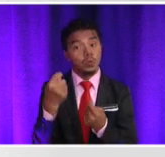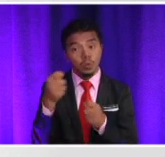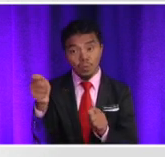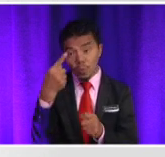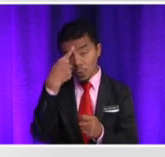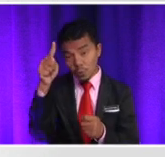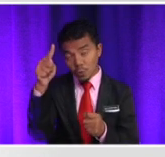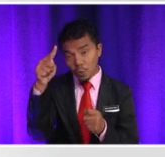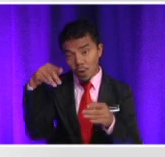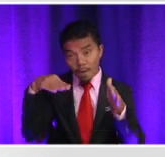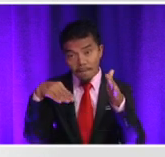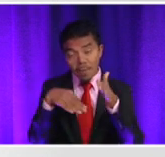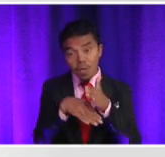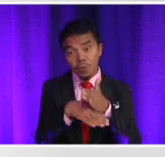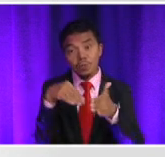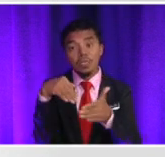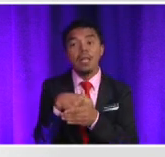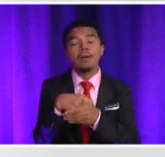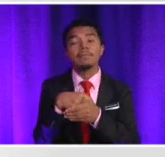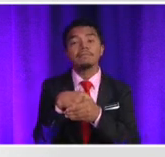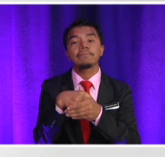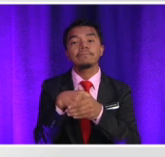Sebab Dia sedang berusaha